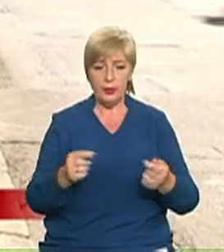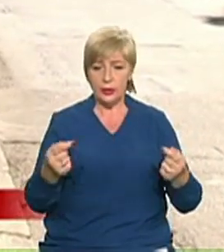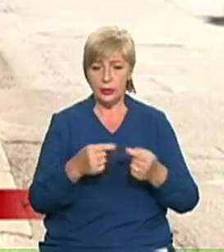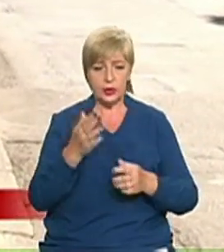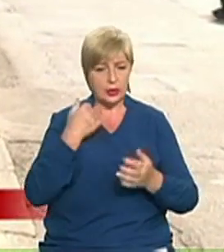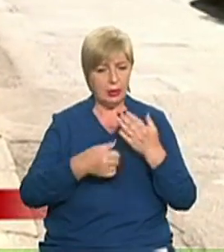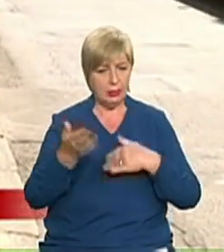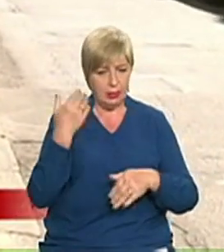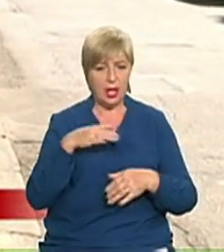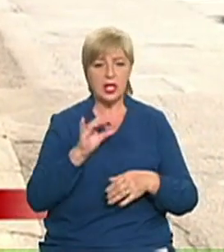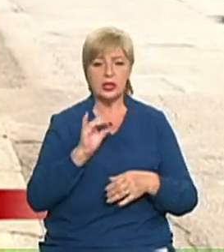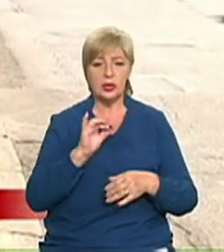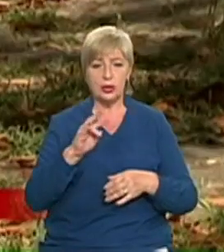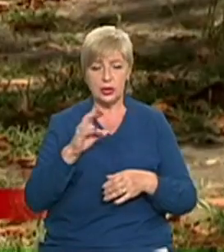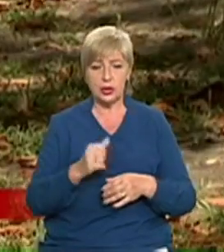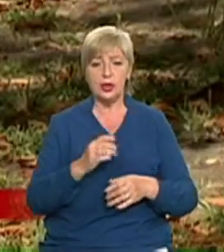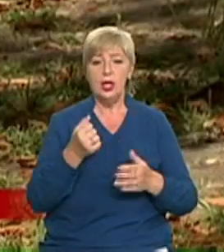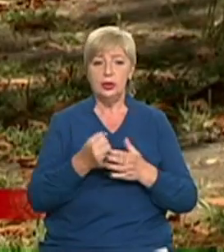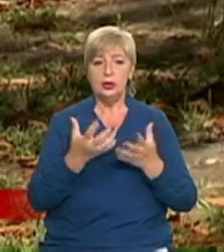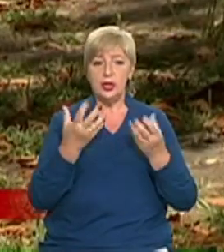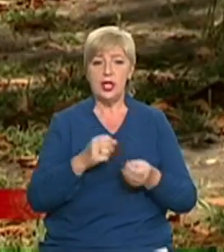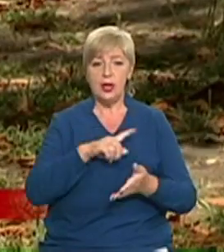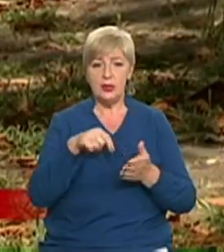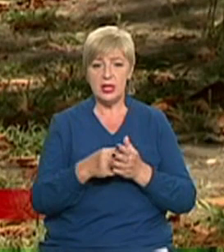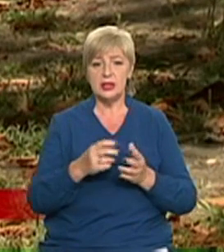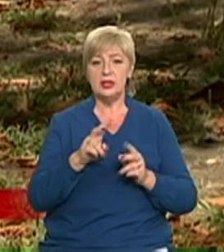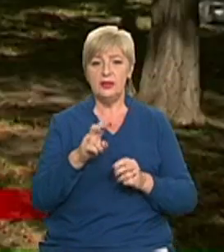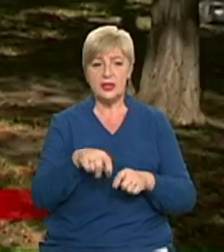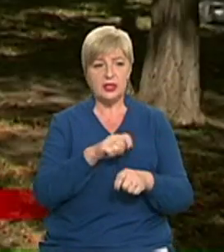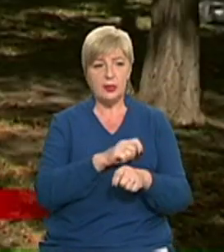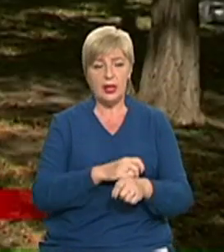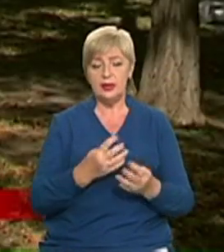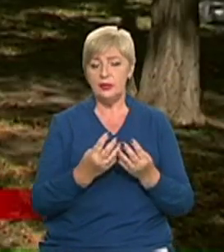міста комунальник обіцяє встановити 200 метрів огорожі.